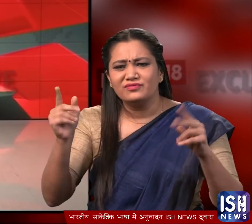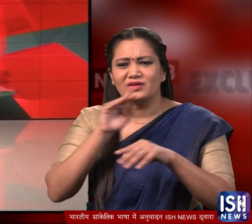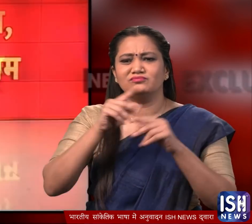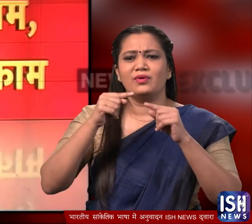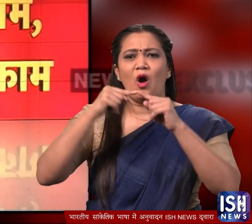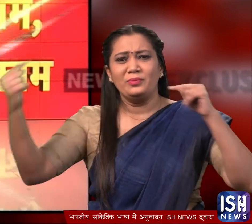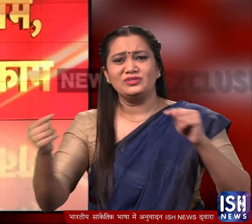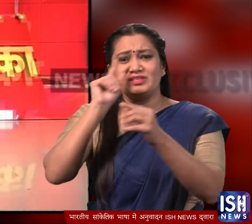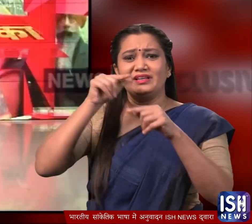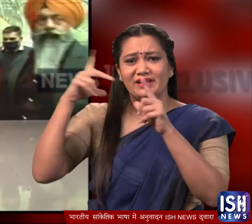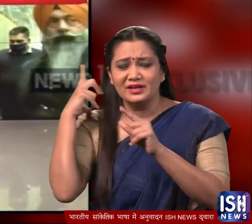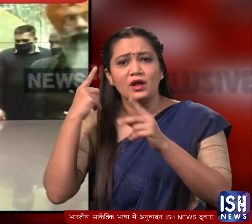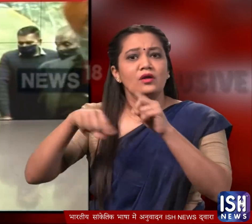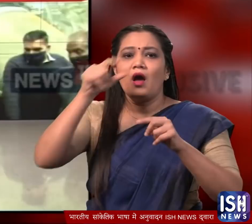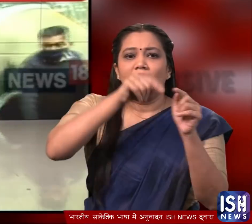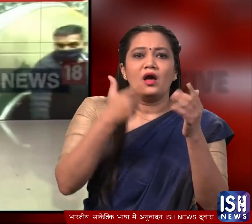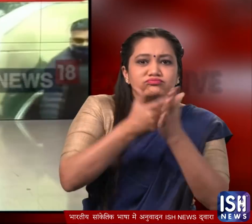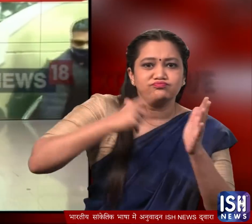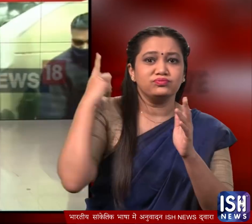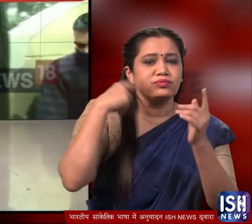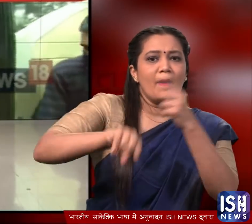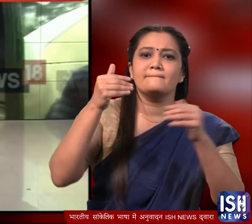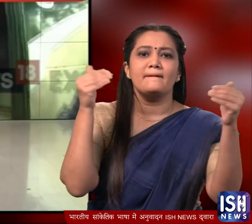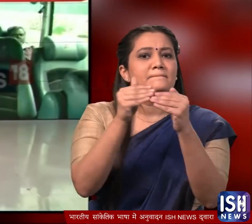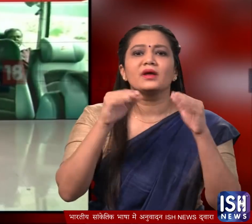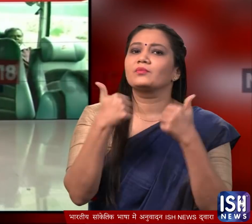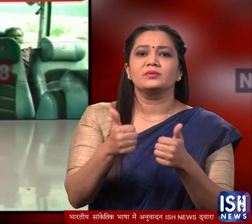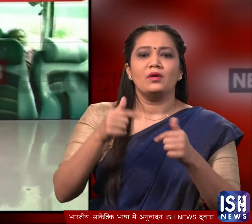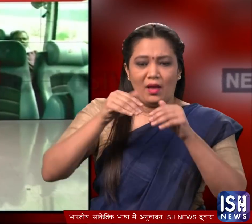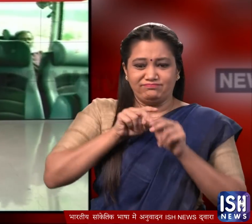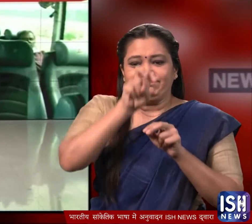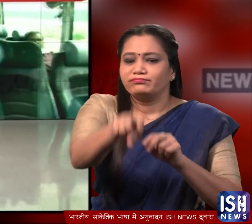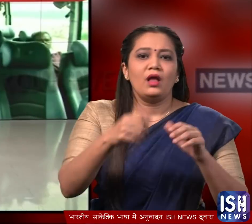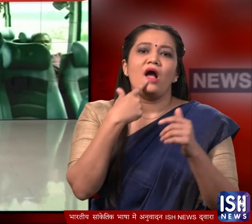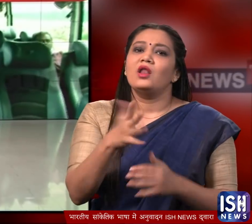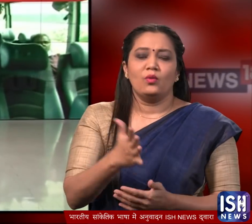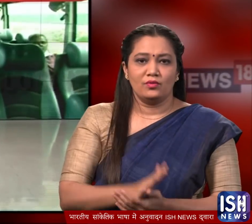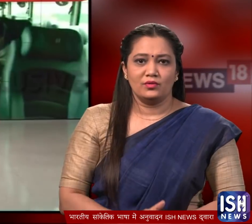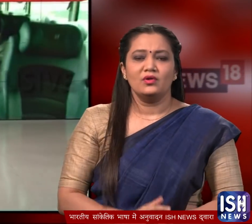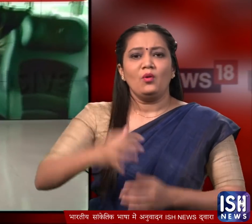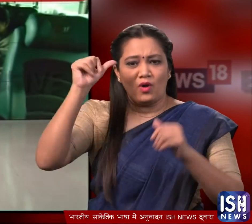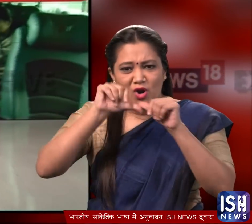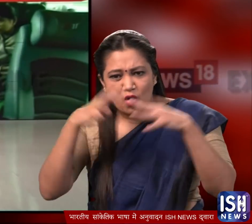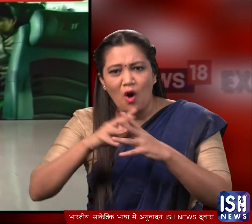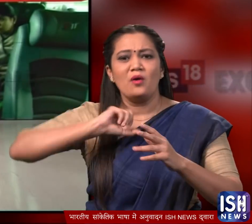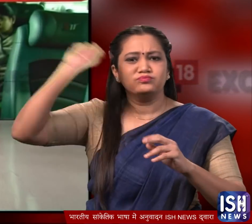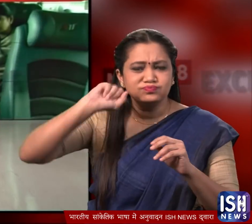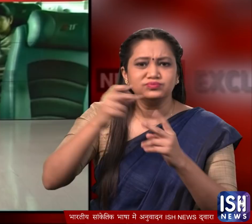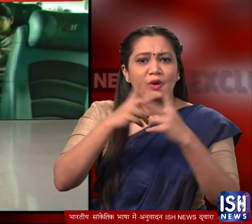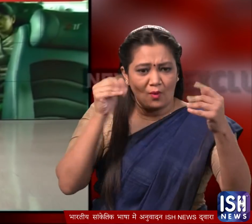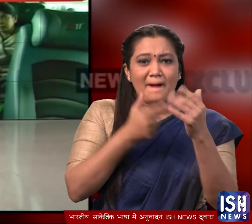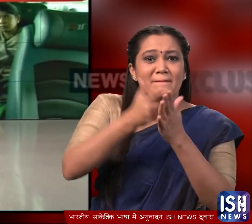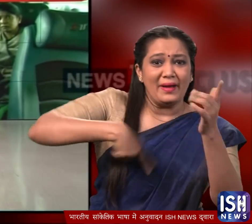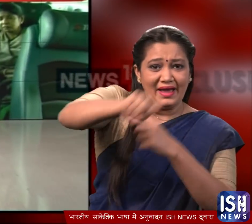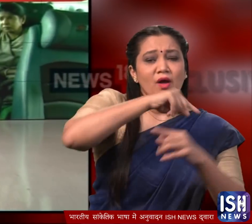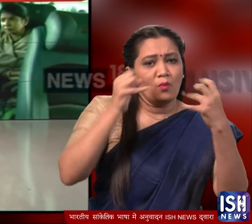सांसद भी धरने पर बैठे किसानों से नहीं मिल पाए, क्योंकि नेताओं को बैरिकेडिंग पार नहीं करने दी गई। इन सांसदों ने कृषि सुधार कानूनों के विरोध में धरने